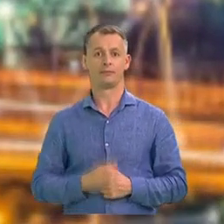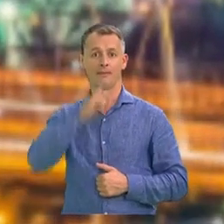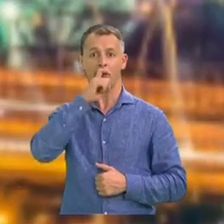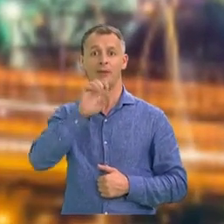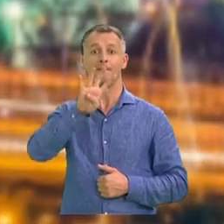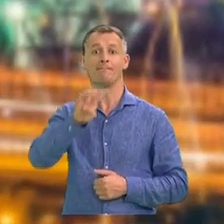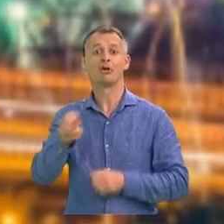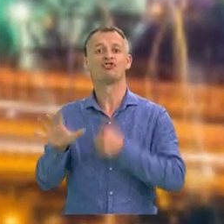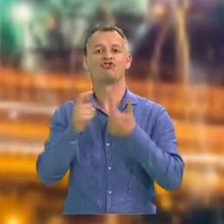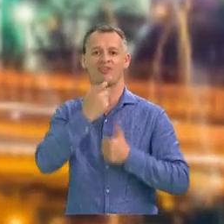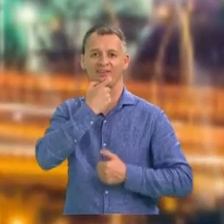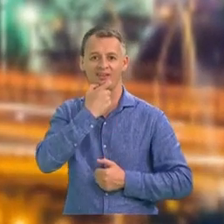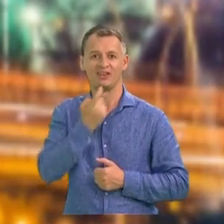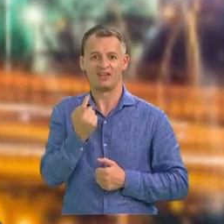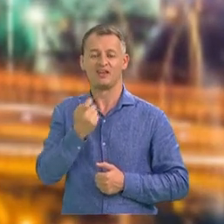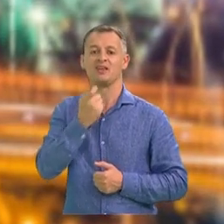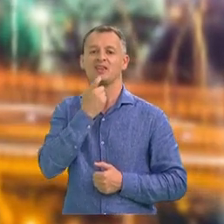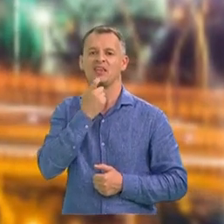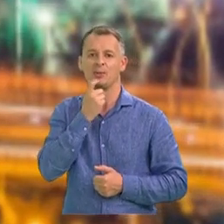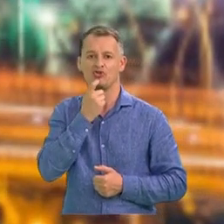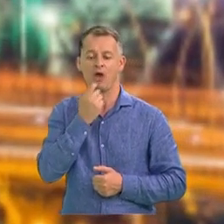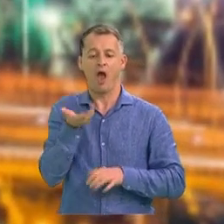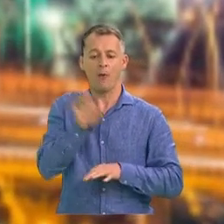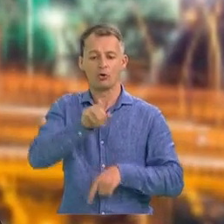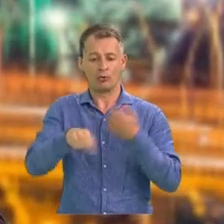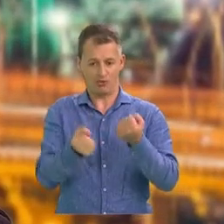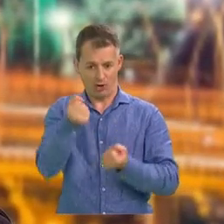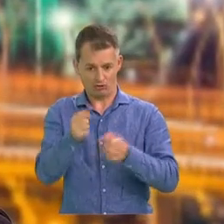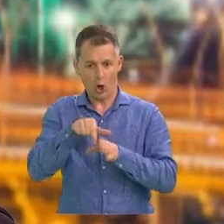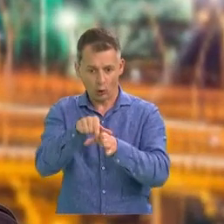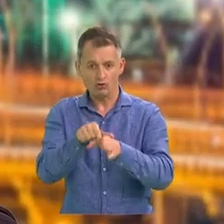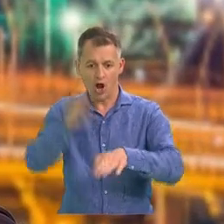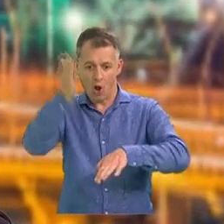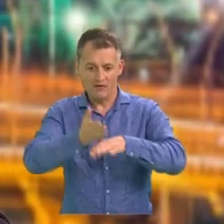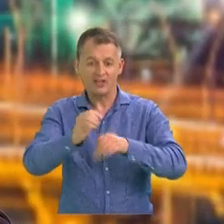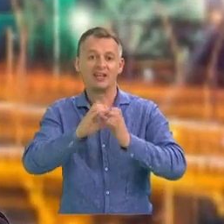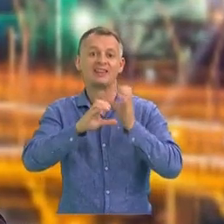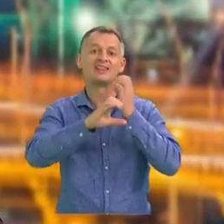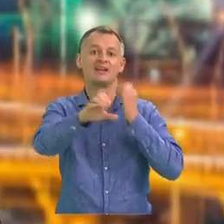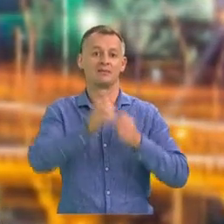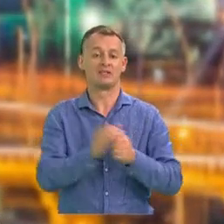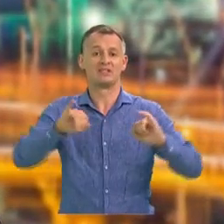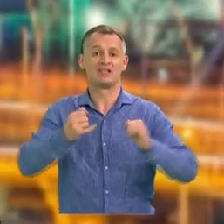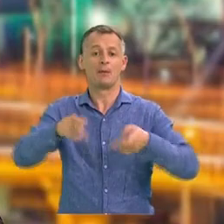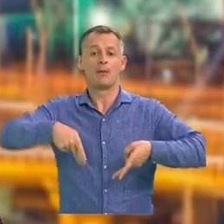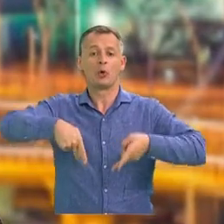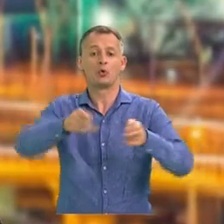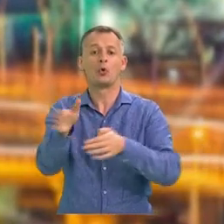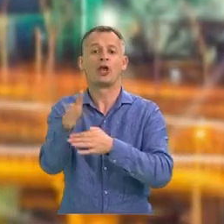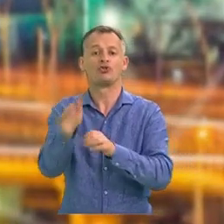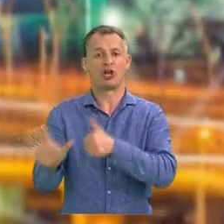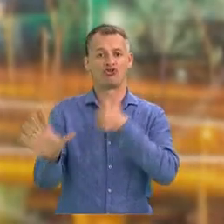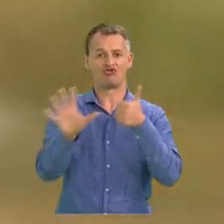Un bărbat de 46 de ani din Timiș a murit după ce mașina pe care o conducea s-a izbit frontal de un tir. Accidentul a avut loc pe drumul național